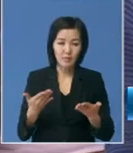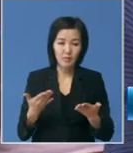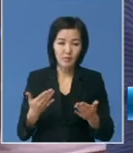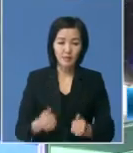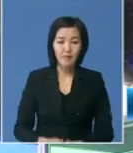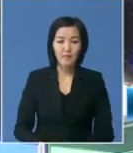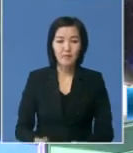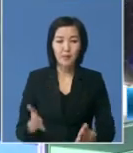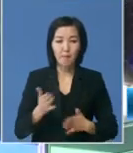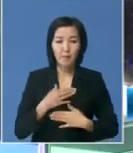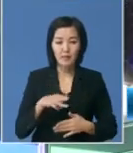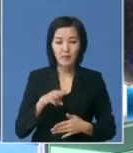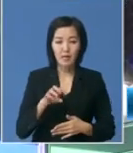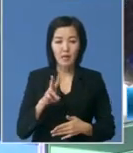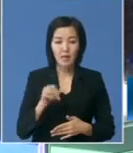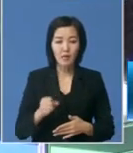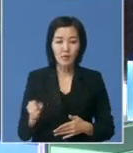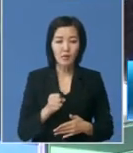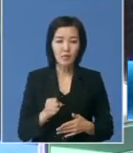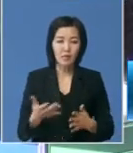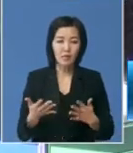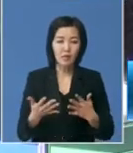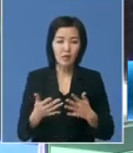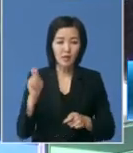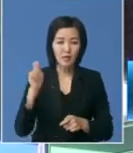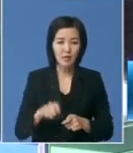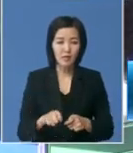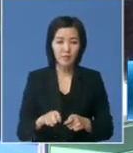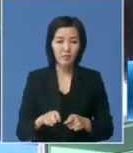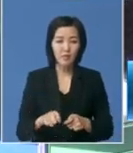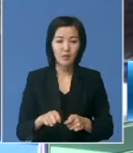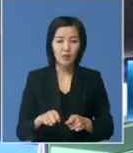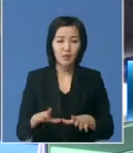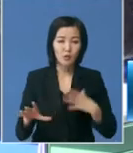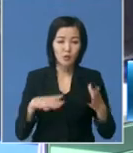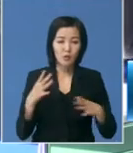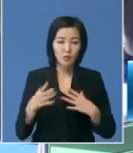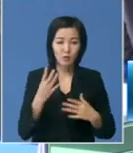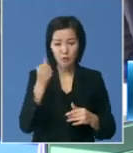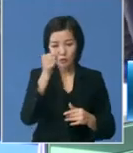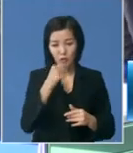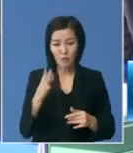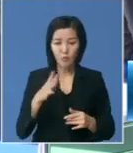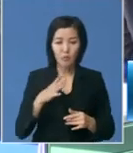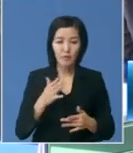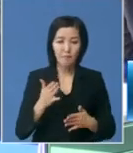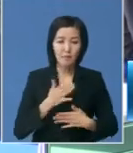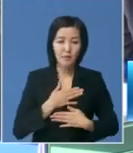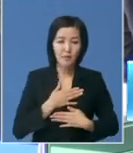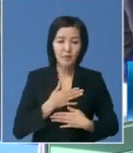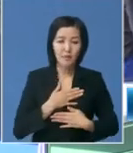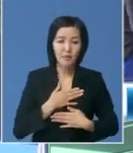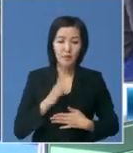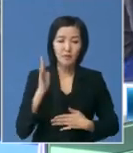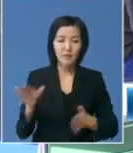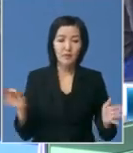тиісті. Мен Талғар ауданы Гүлдала ауылынан келдім. Күреске қатысқаныма 4 жыл болды. Менің ауылға